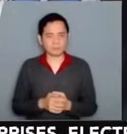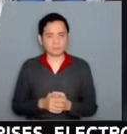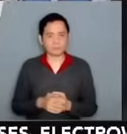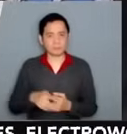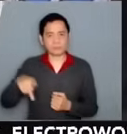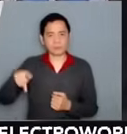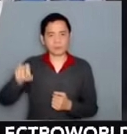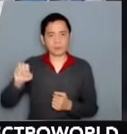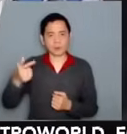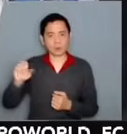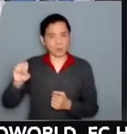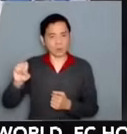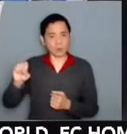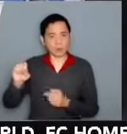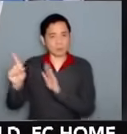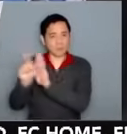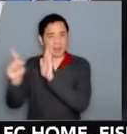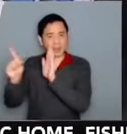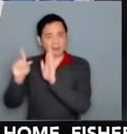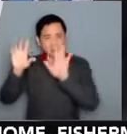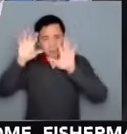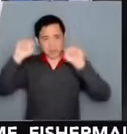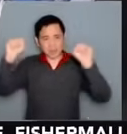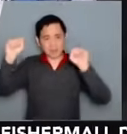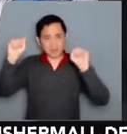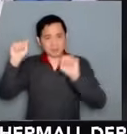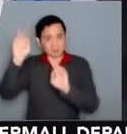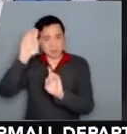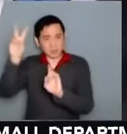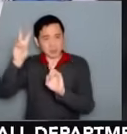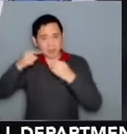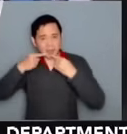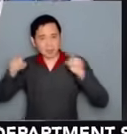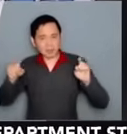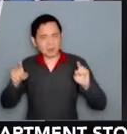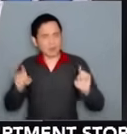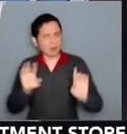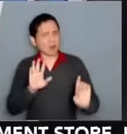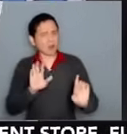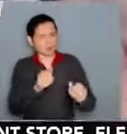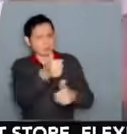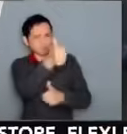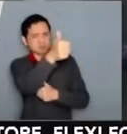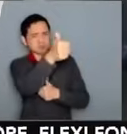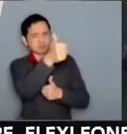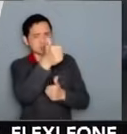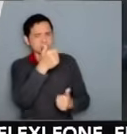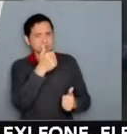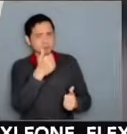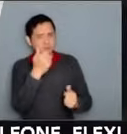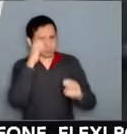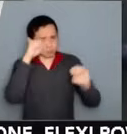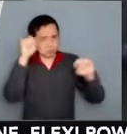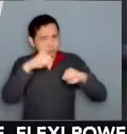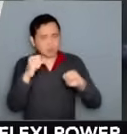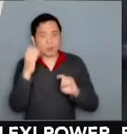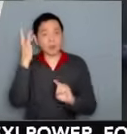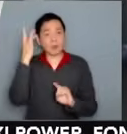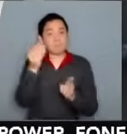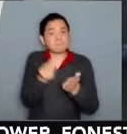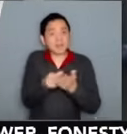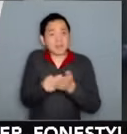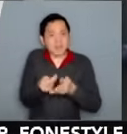I will kick out Pogo in this country Pogo is a money laundering operation kasama niya ang anak na